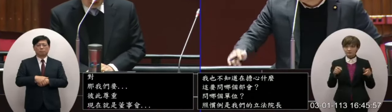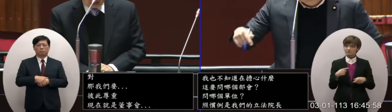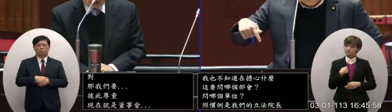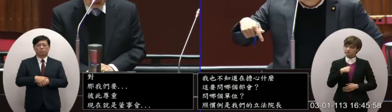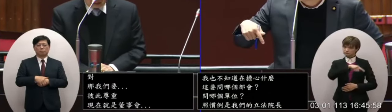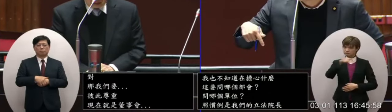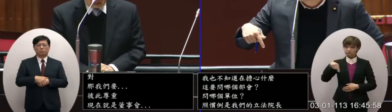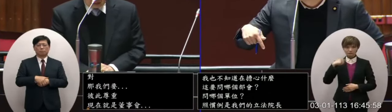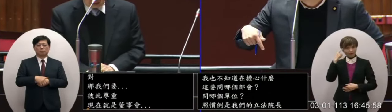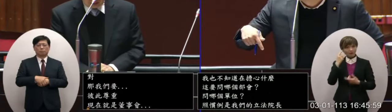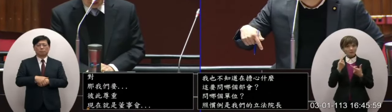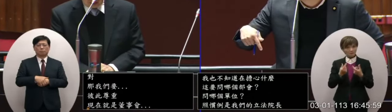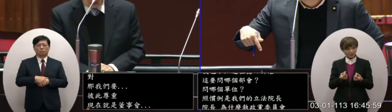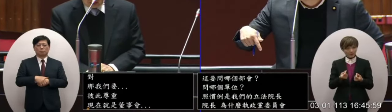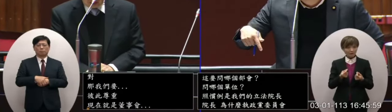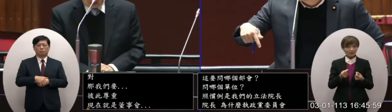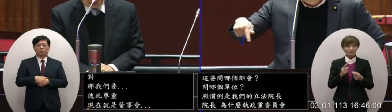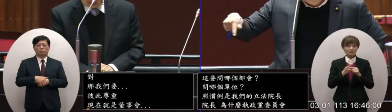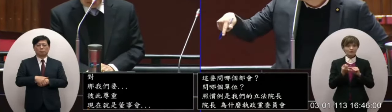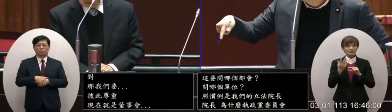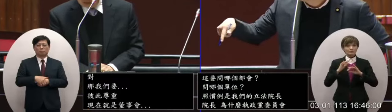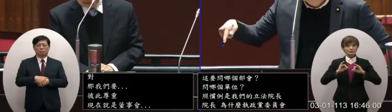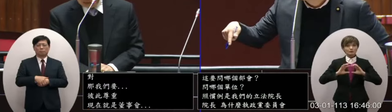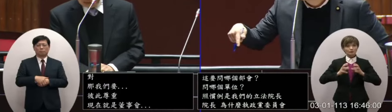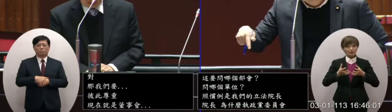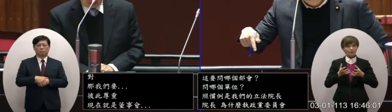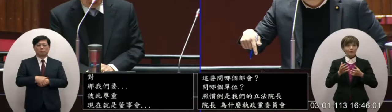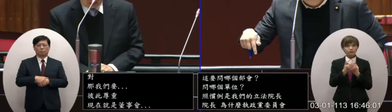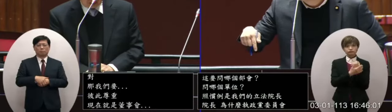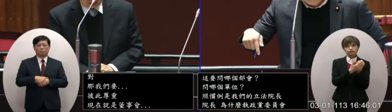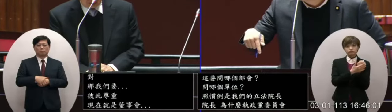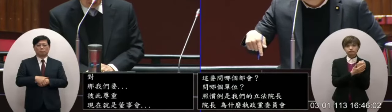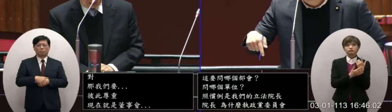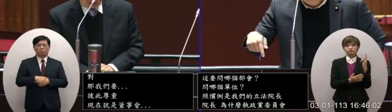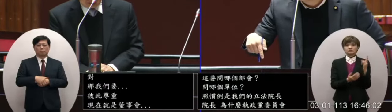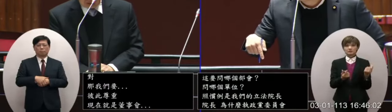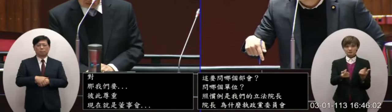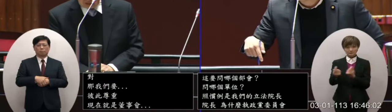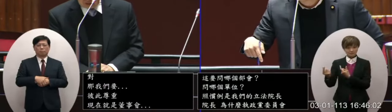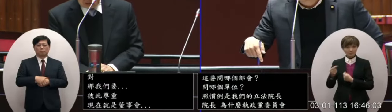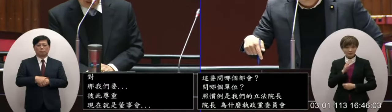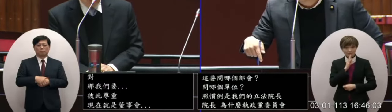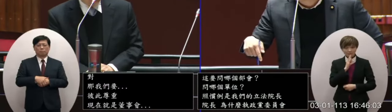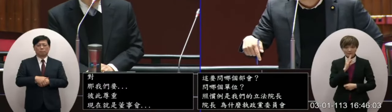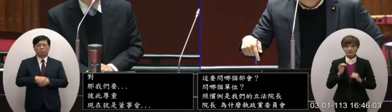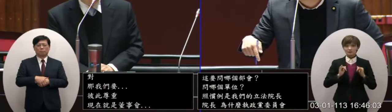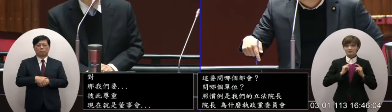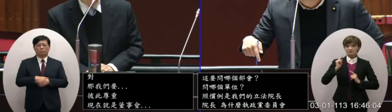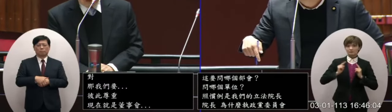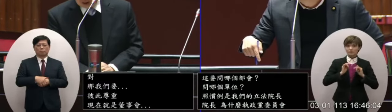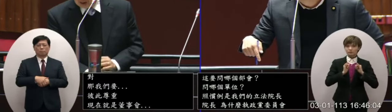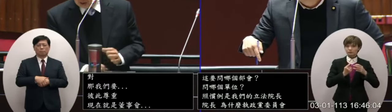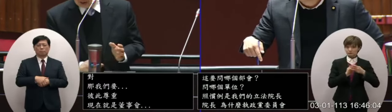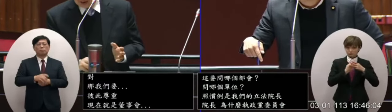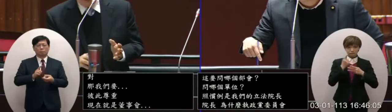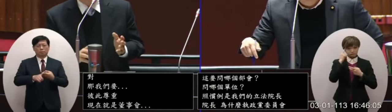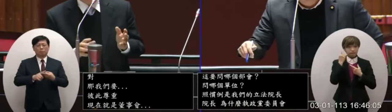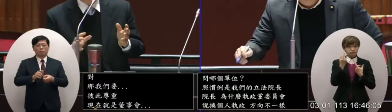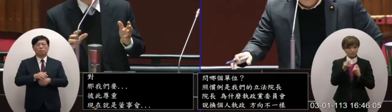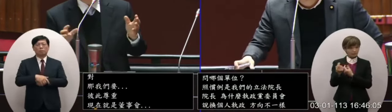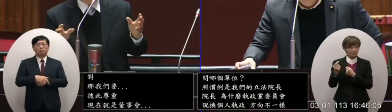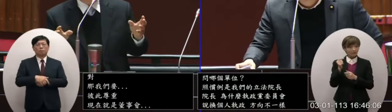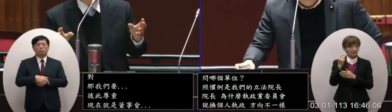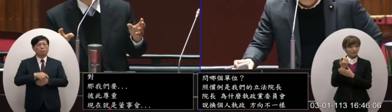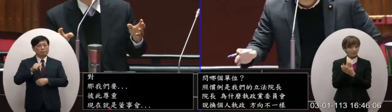是都共同要守护中华民国吗？我相信在场都一样吧，都是捍卫这块土地上的自由民主，应该是这样吧？ 对，我想 应该是